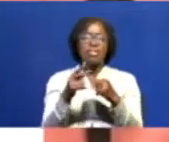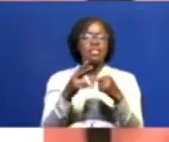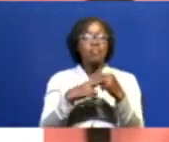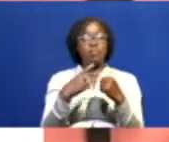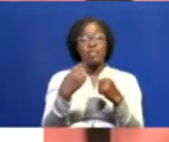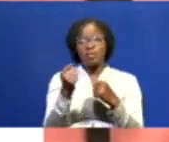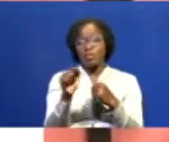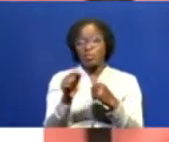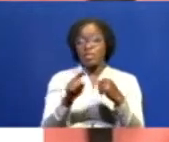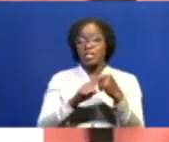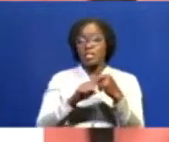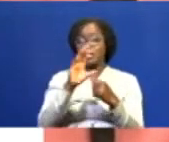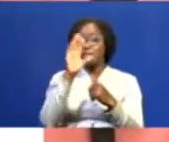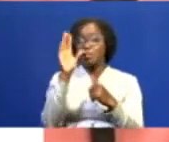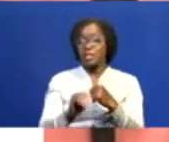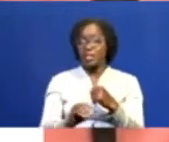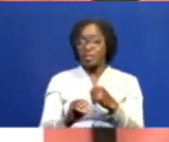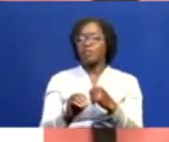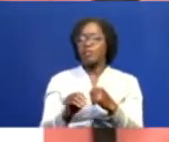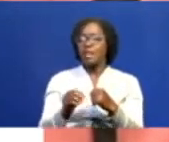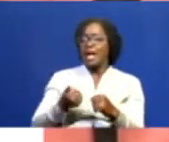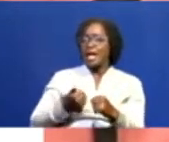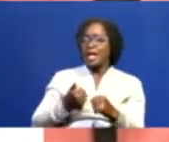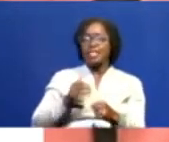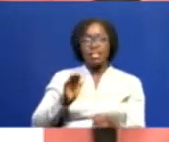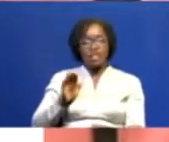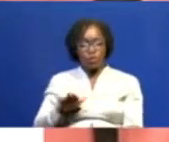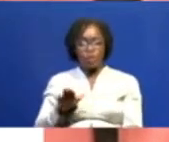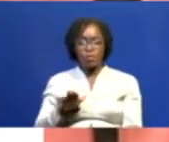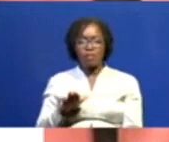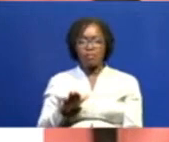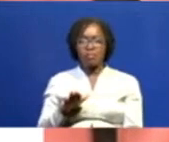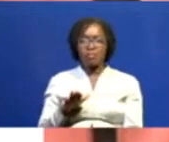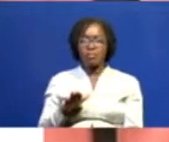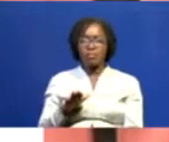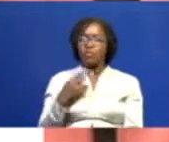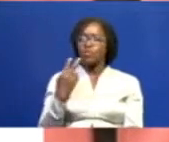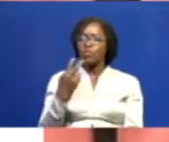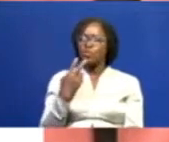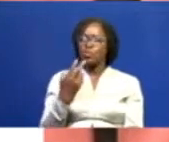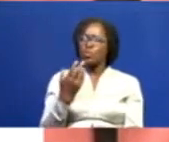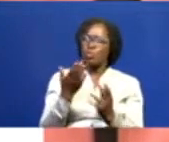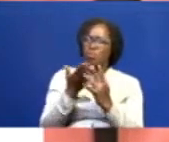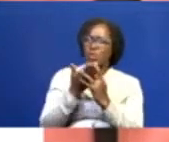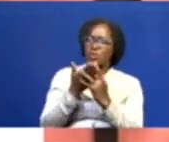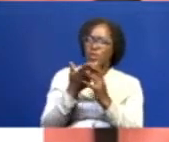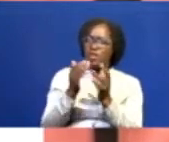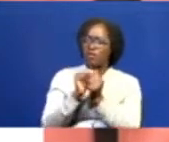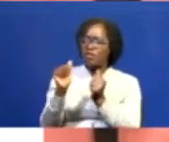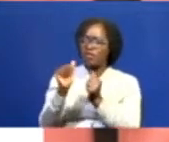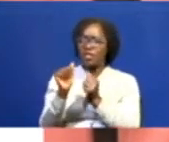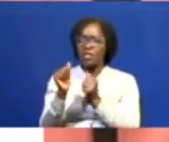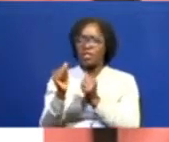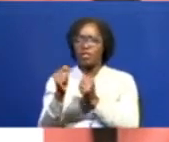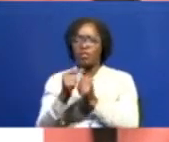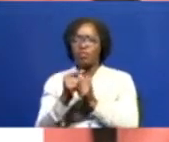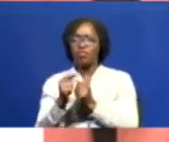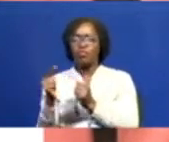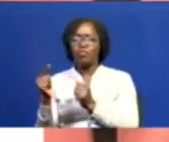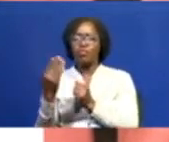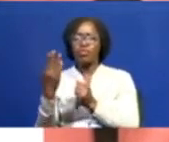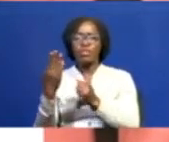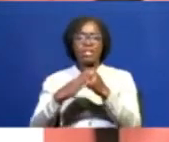76.75.6 ya wasichana na kina mama ambao wako na umri wa miaka 15 hadi